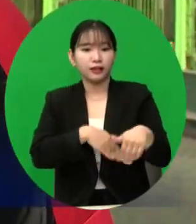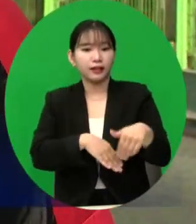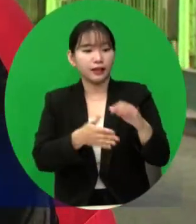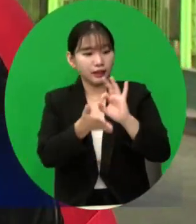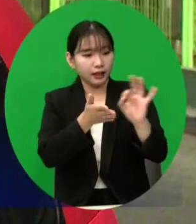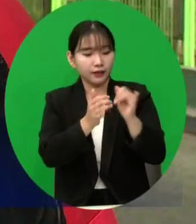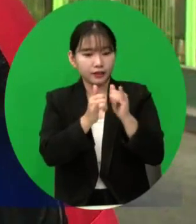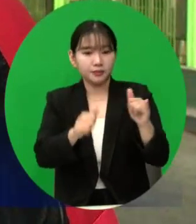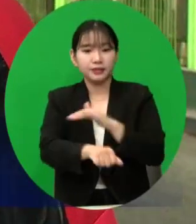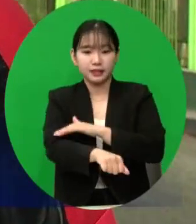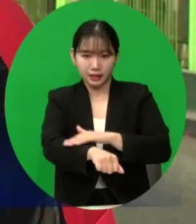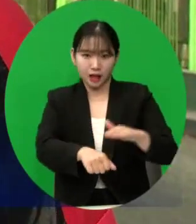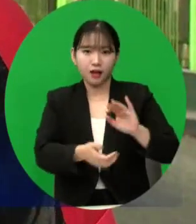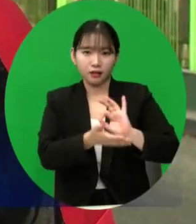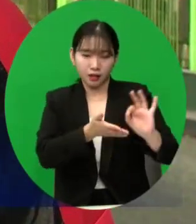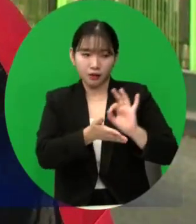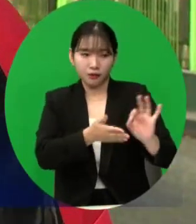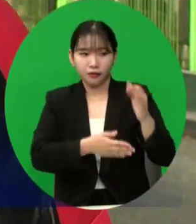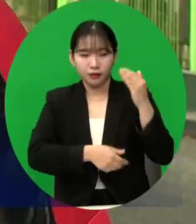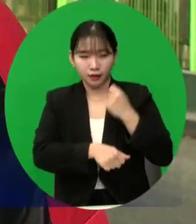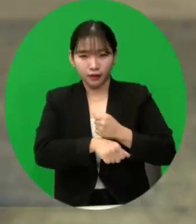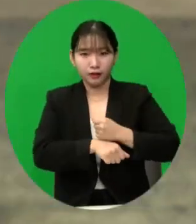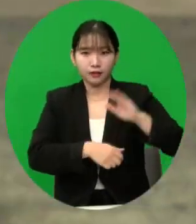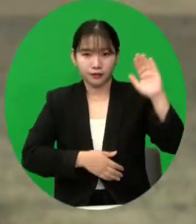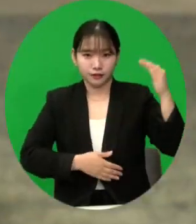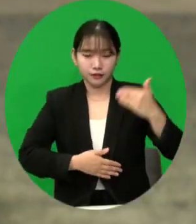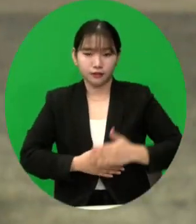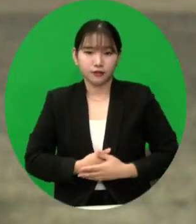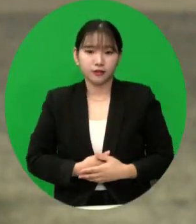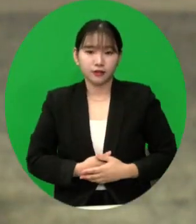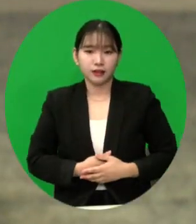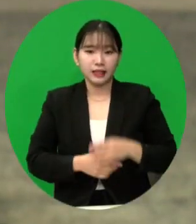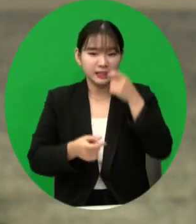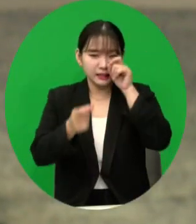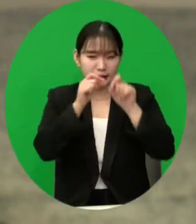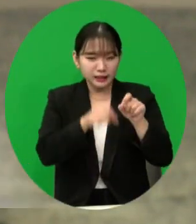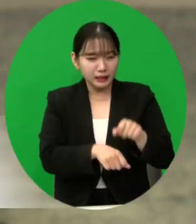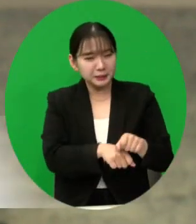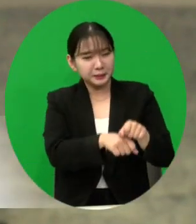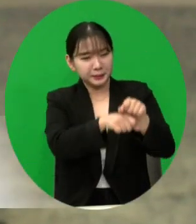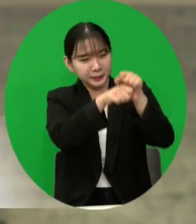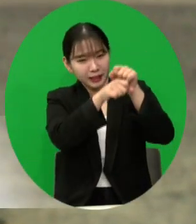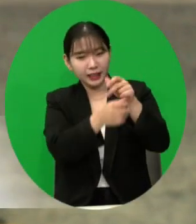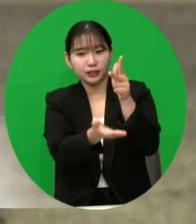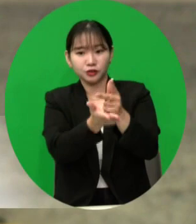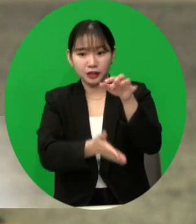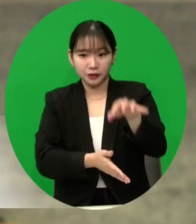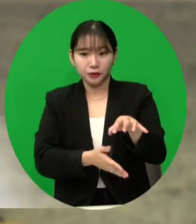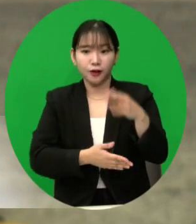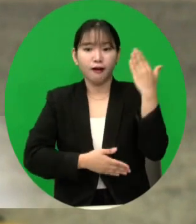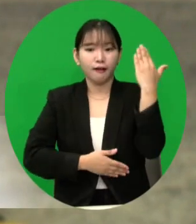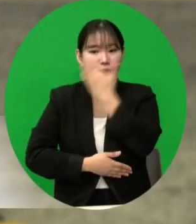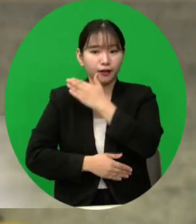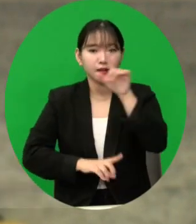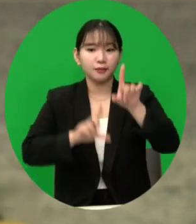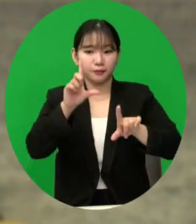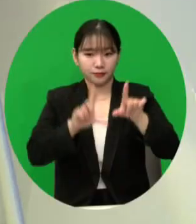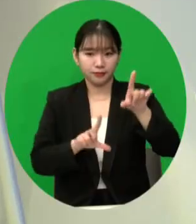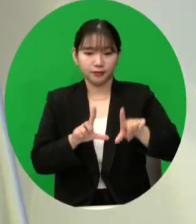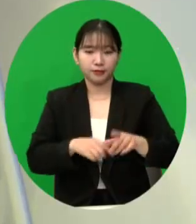뭐 다니는 사람들이 잘 다녀야 된디. 쓰레기장이나 다름없던 주차장도 한결